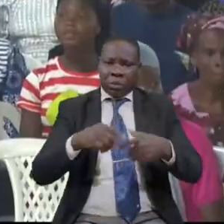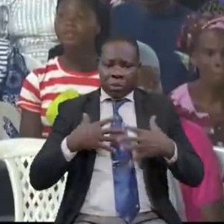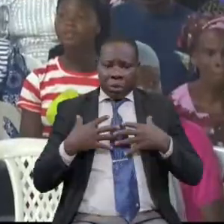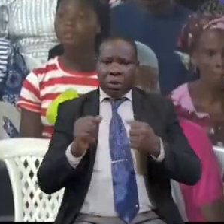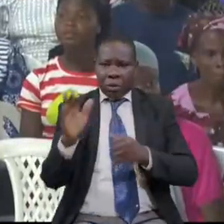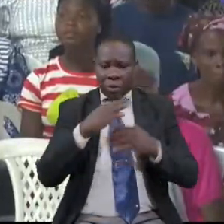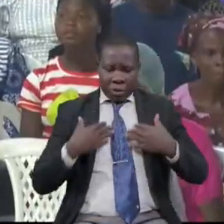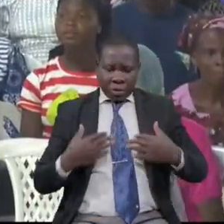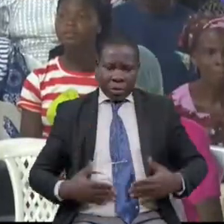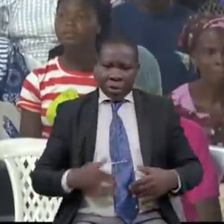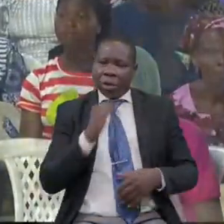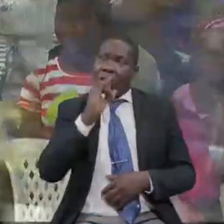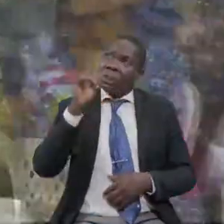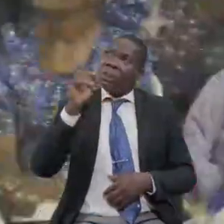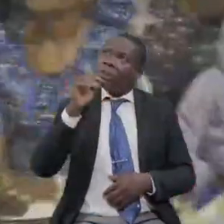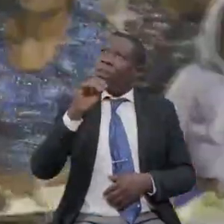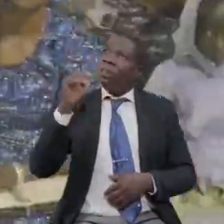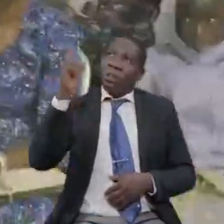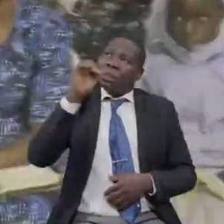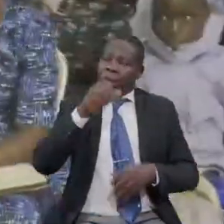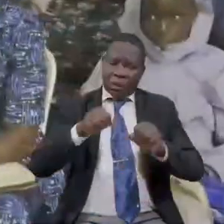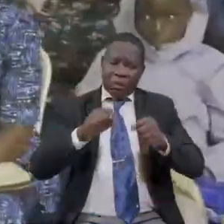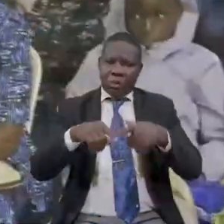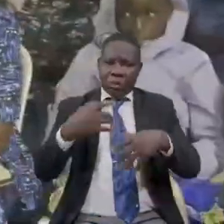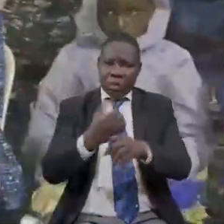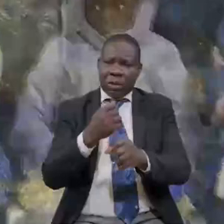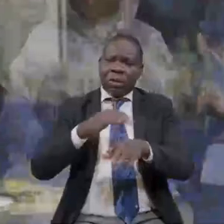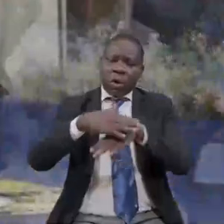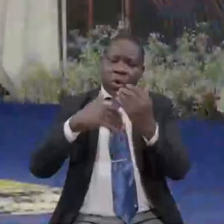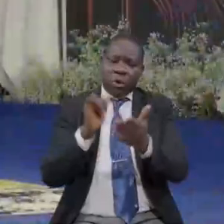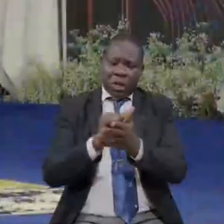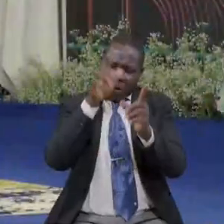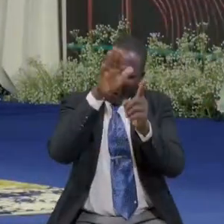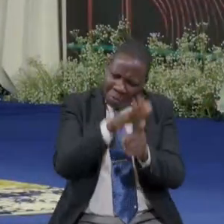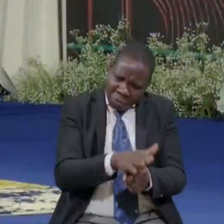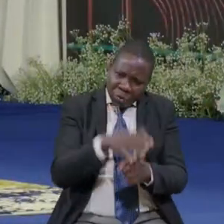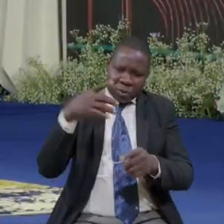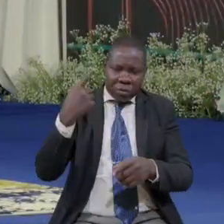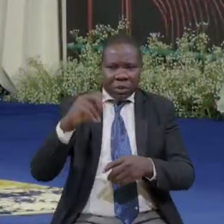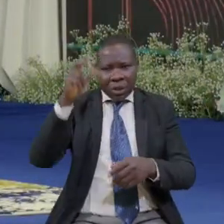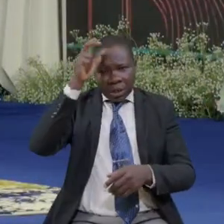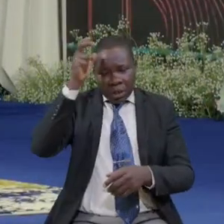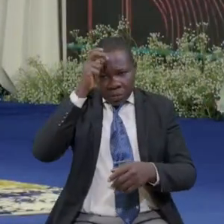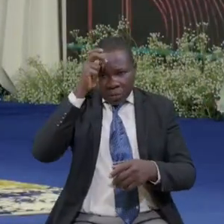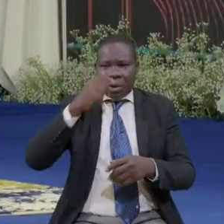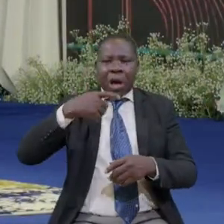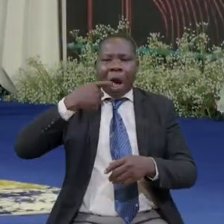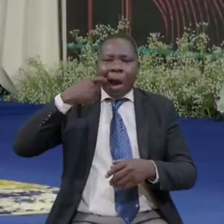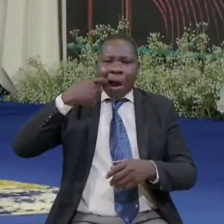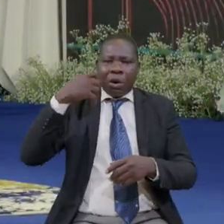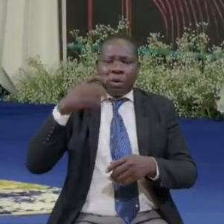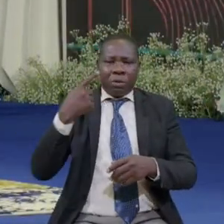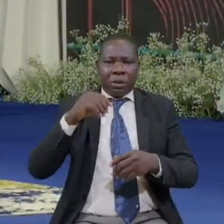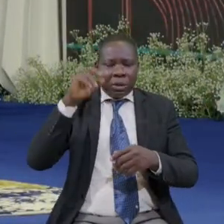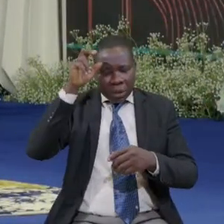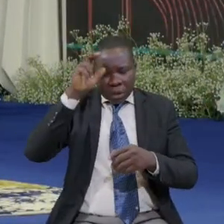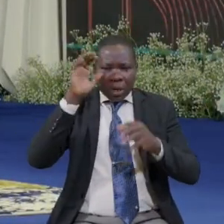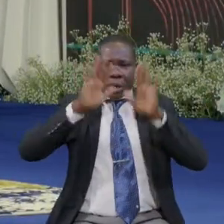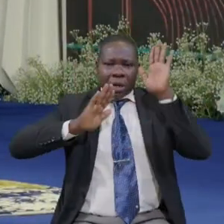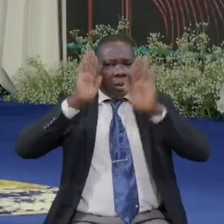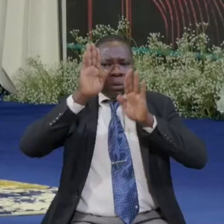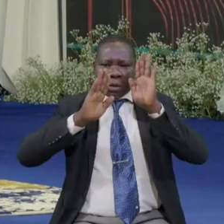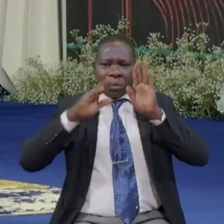Est-il capable de ôter tous les tourments du diable, les dérangements du diable et les attaques des